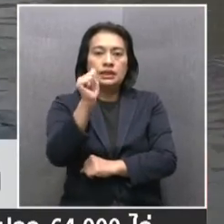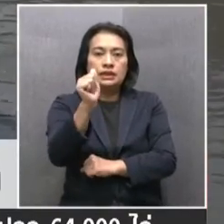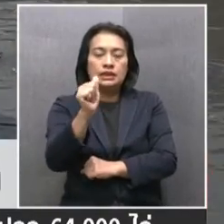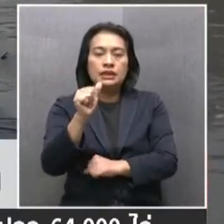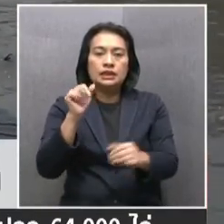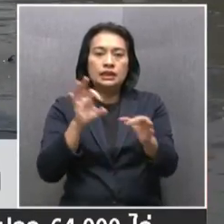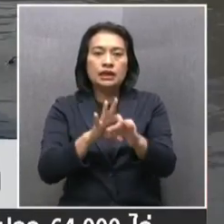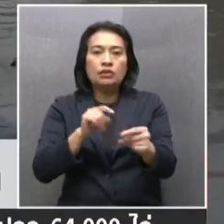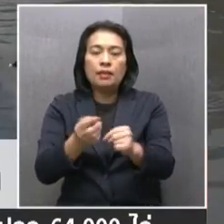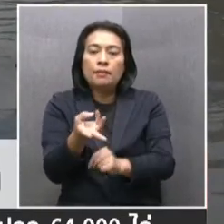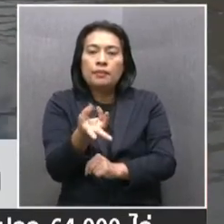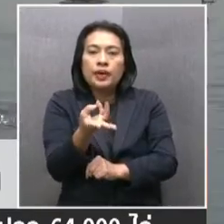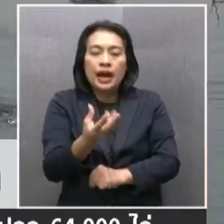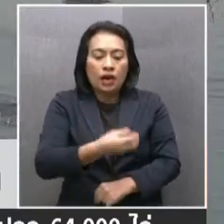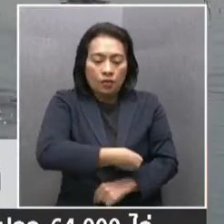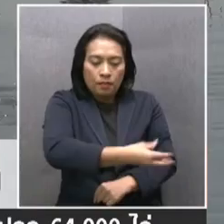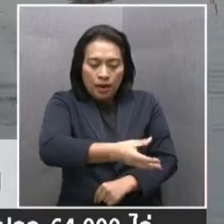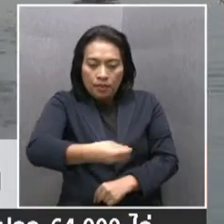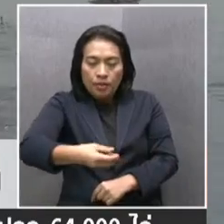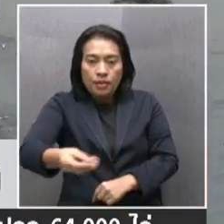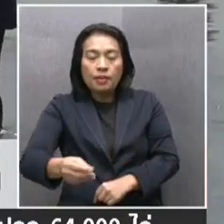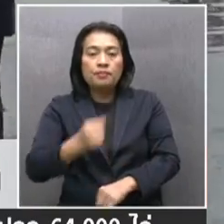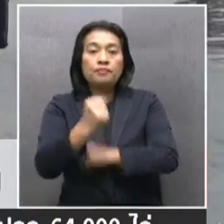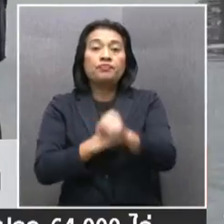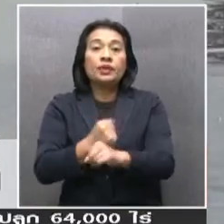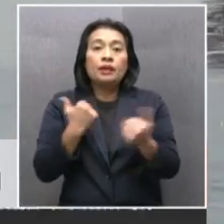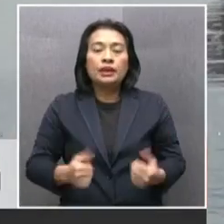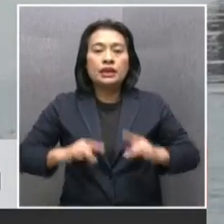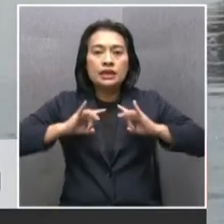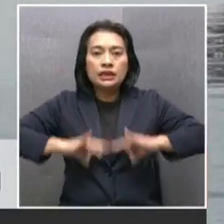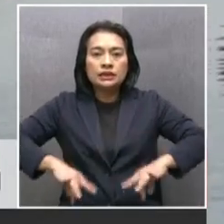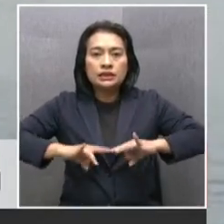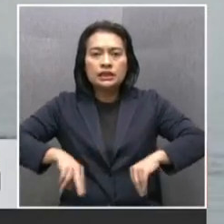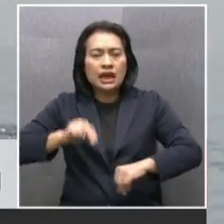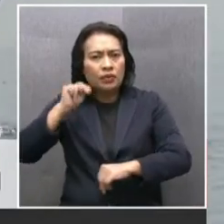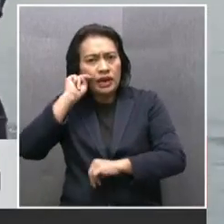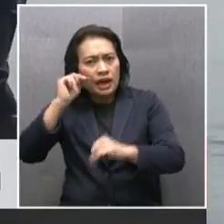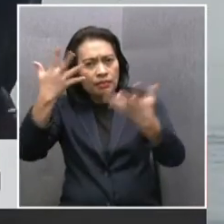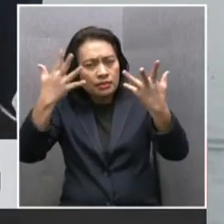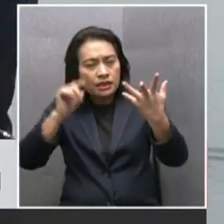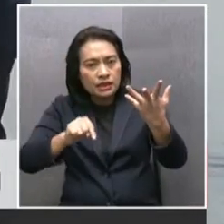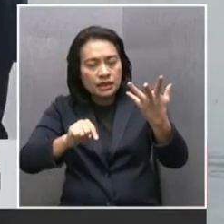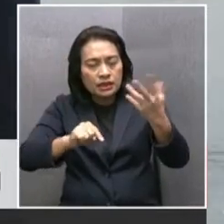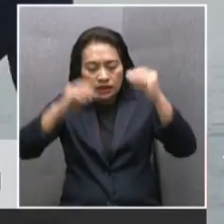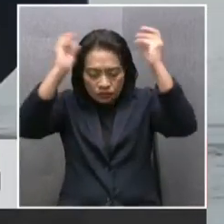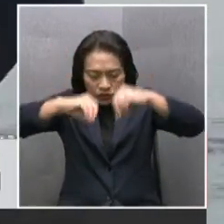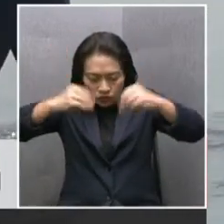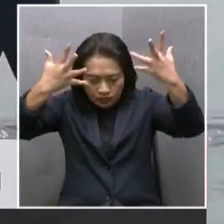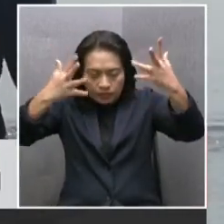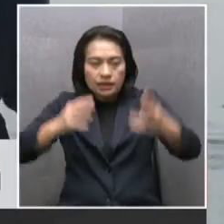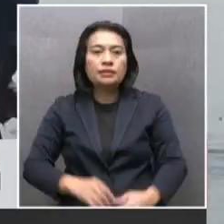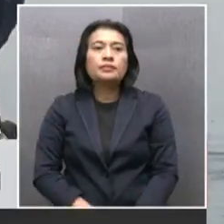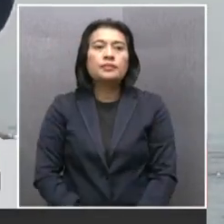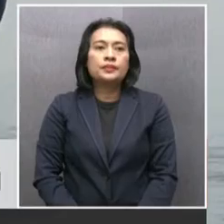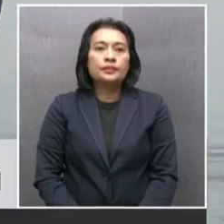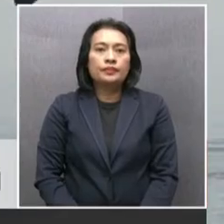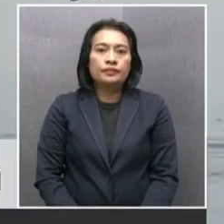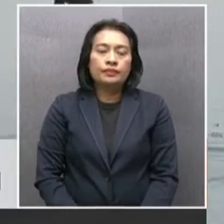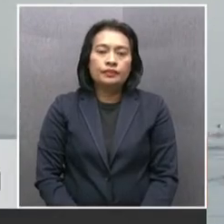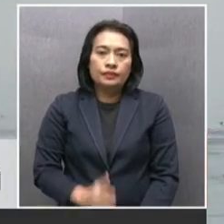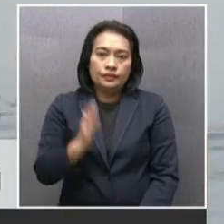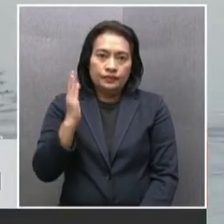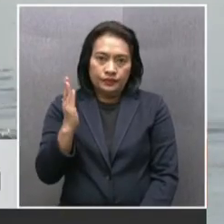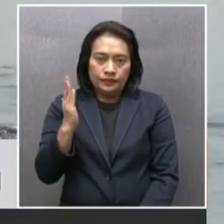ในการเริ่มหว่านเมล็ดพันธุ์ข้าวแม้ว่าปีนี้อาจจะเสี่ยงต่องภาวะฝนทิ้งช่วงก็ตามนะครับนางงามตาเพชรวั